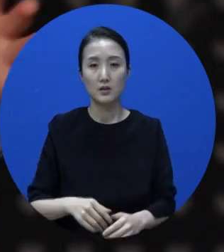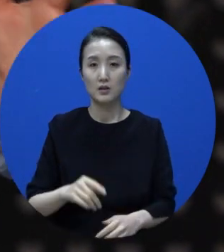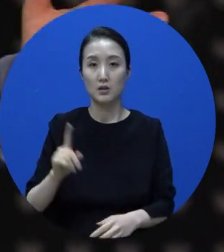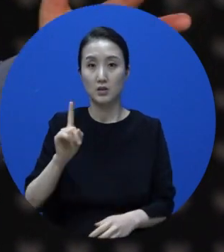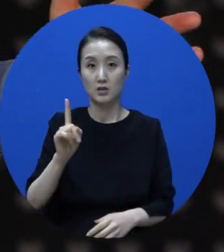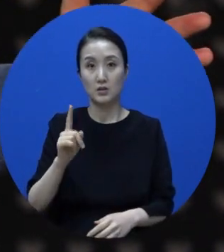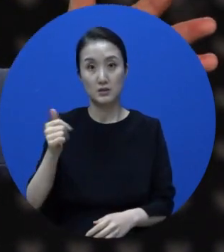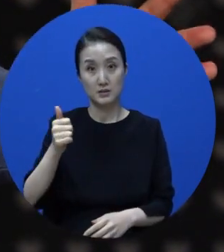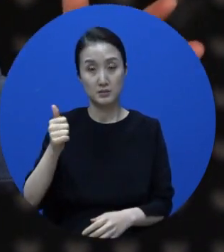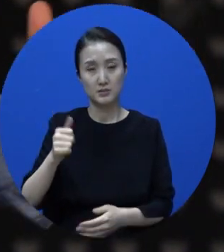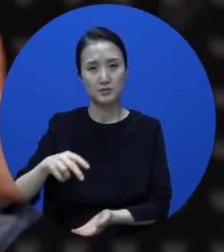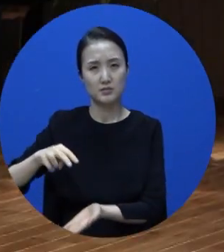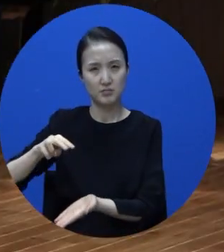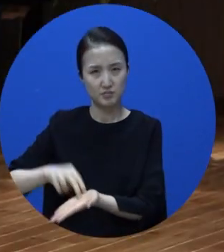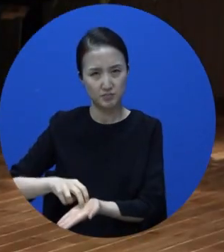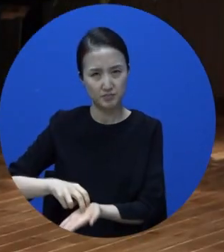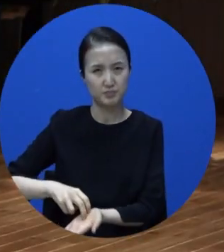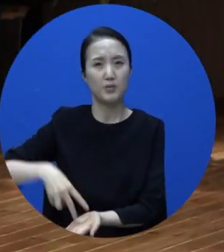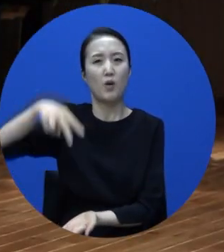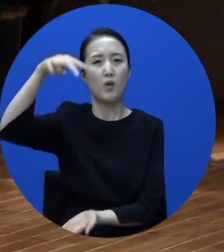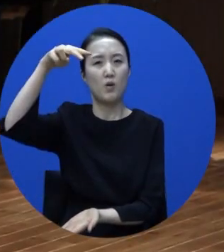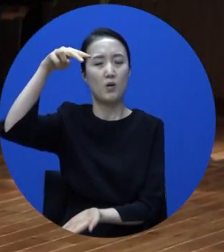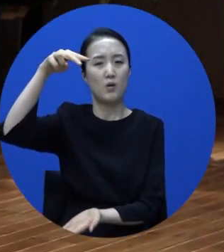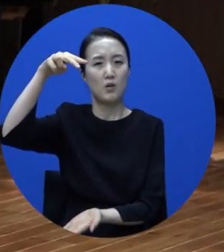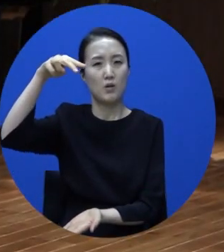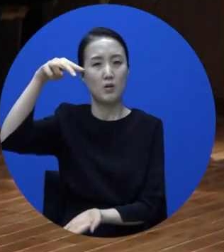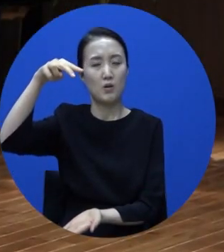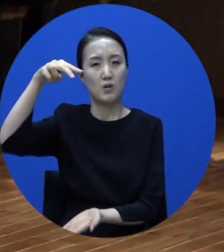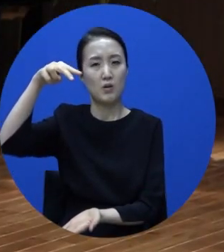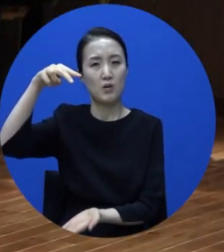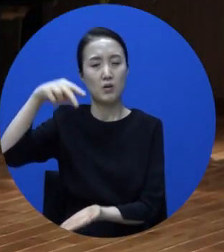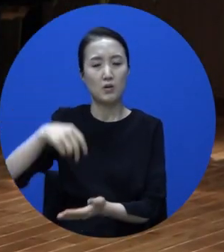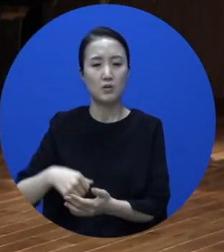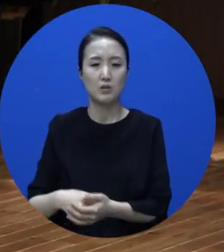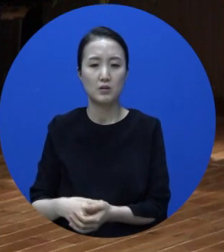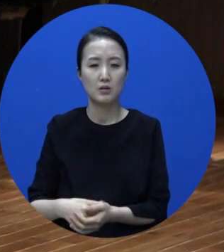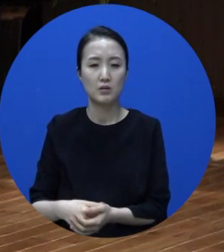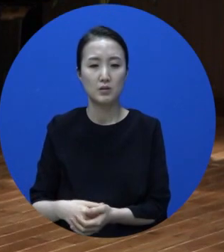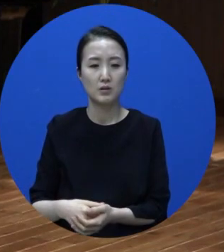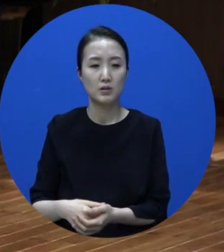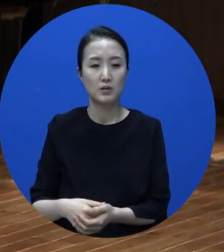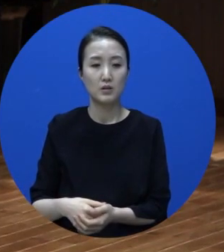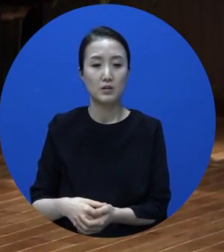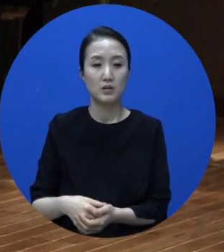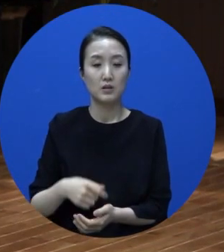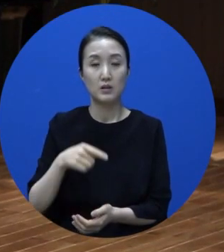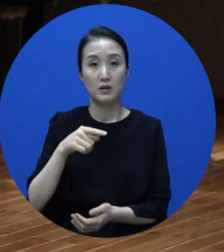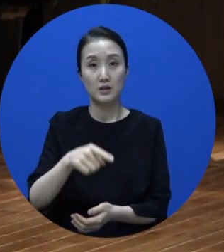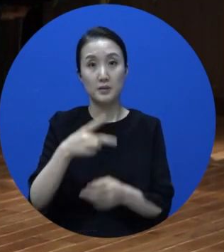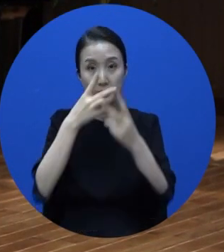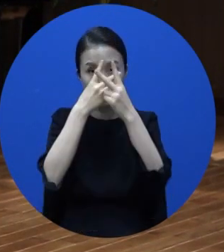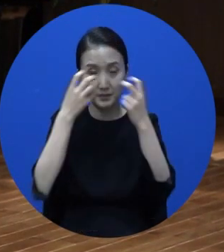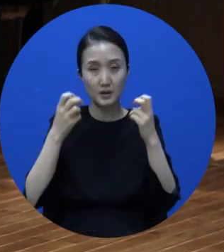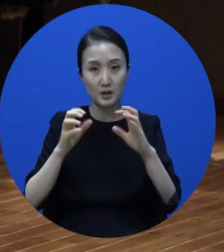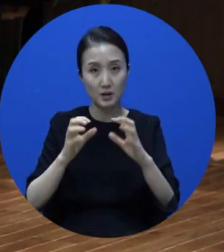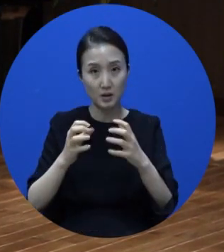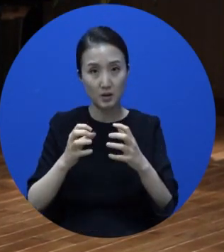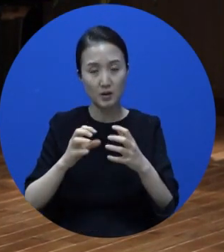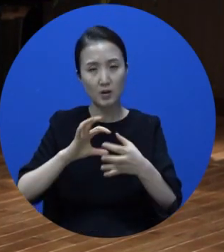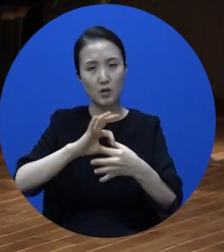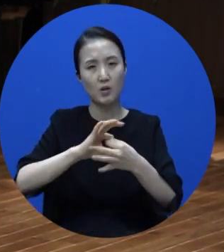멕시코 올림픽 중에 한 높이뛰기 선수가 폴짝 됩니다 그런데